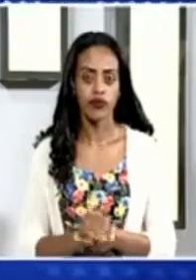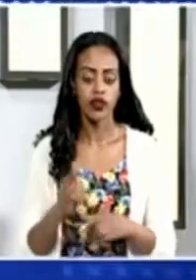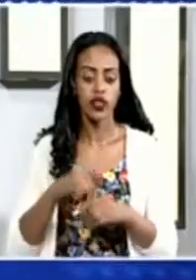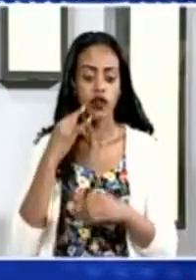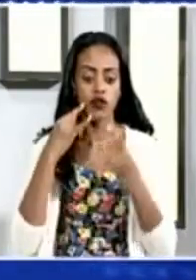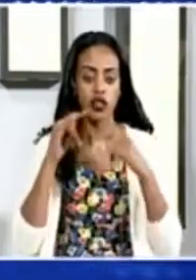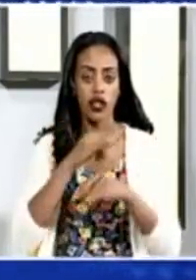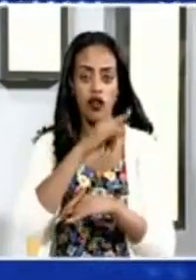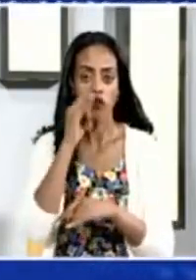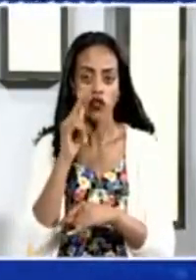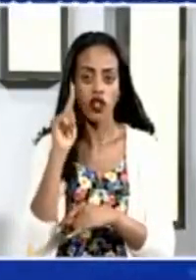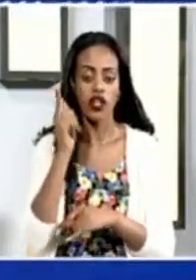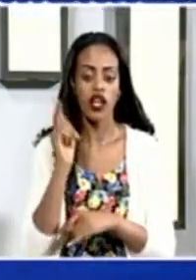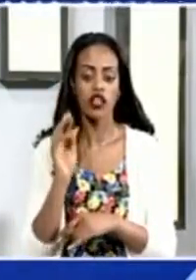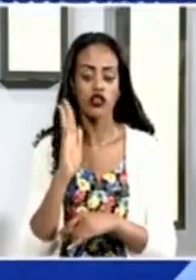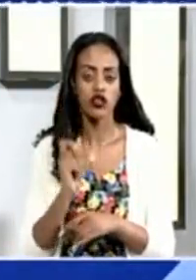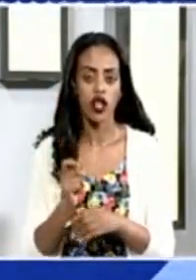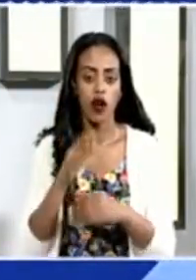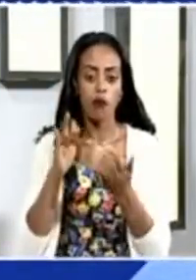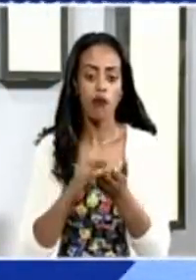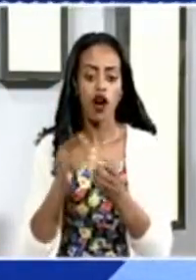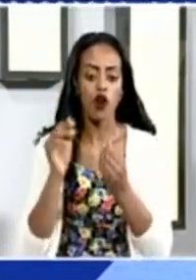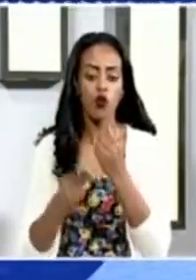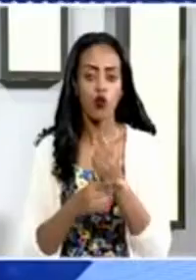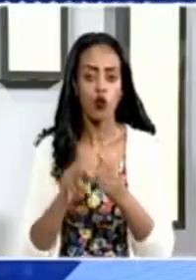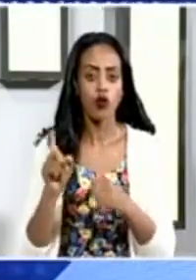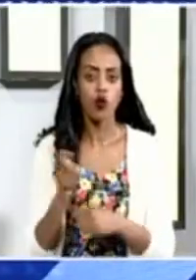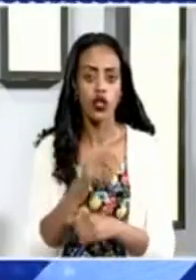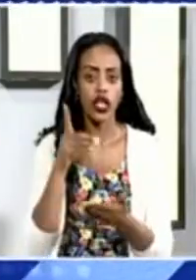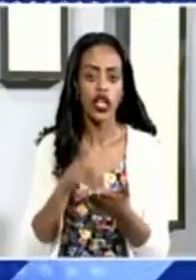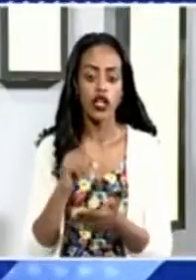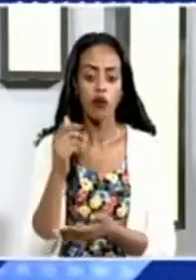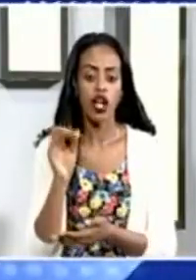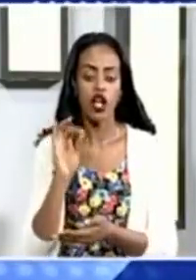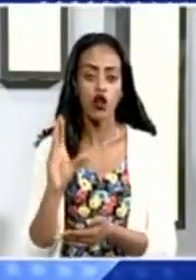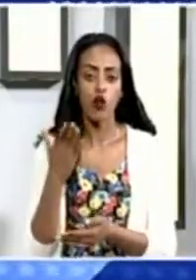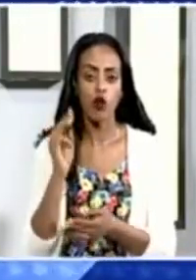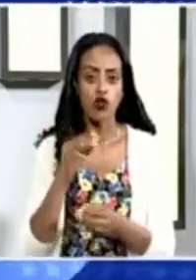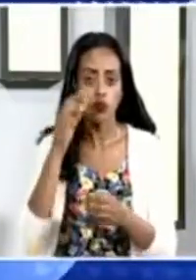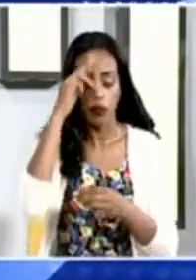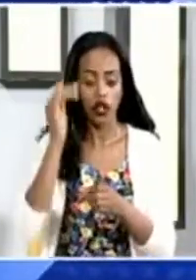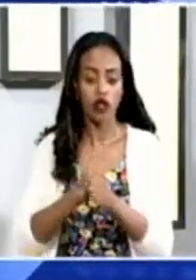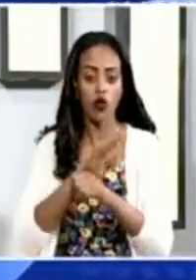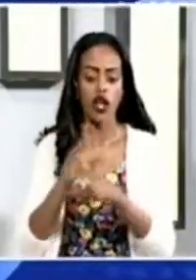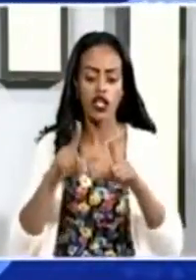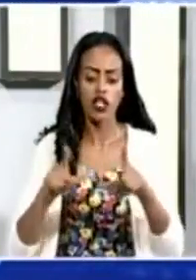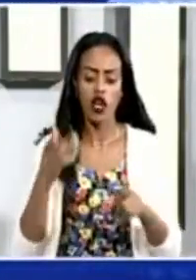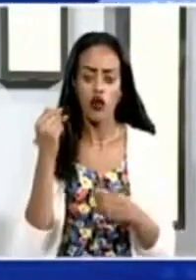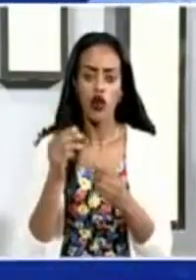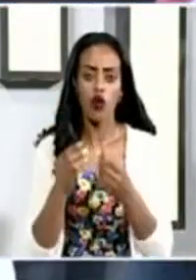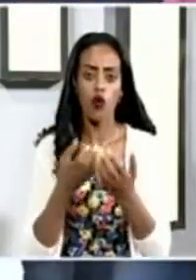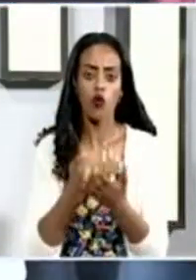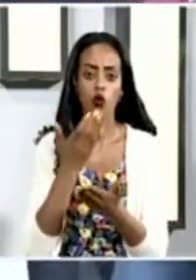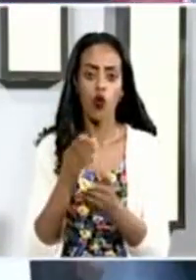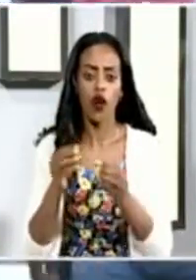نابزينو تعادك سقر نيجيريا ماخل قطبا نيجيريا زخونت كتما ليغوس بمخنيات لبدا فيروس كورونا تزحيلو زنبر قطبا نمن